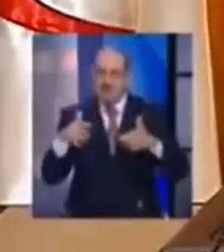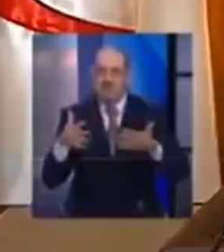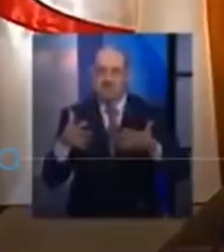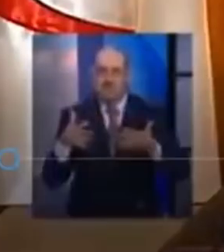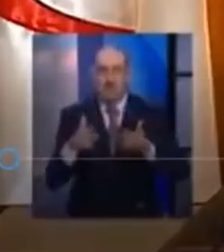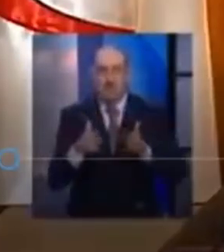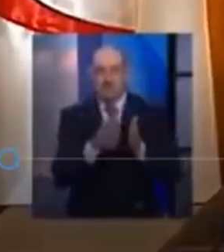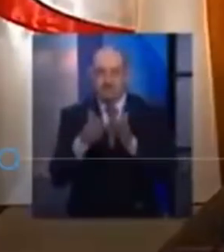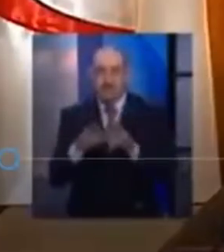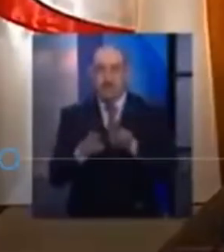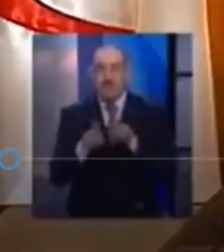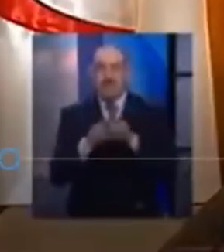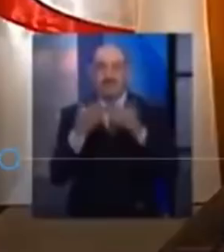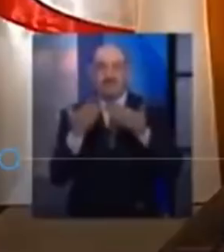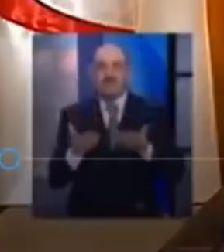أصبحنا اليوم